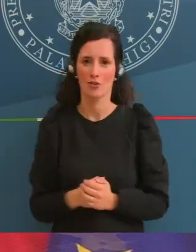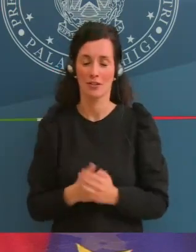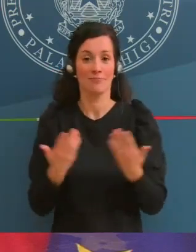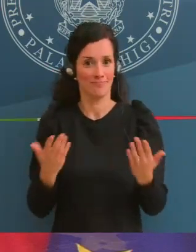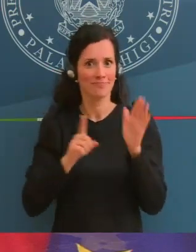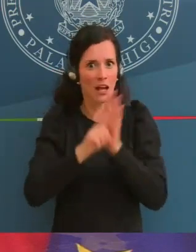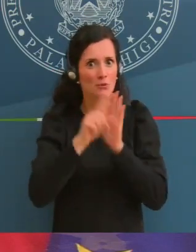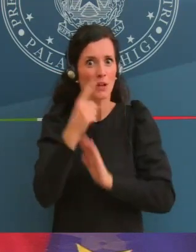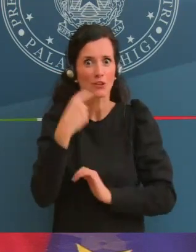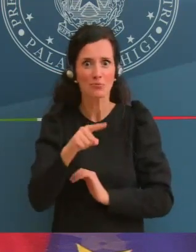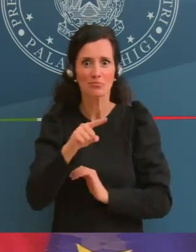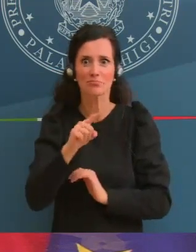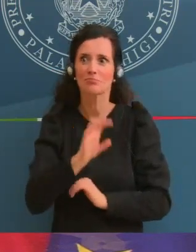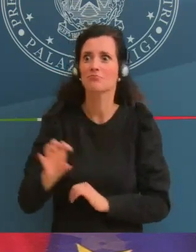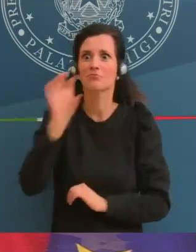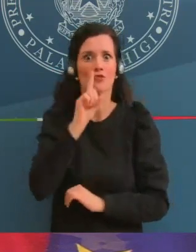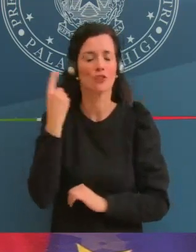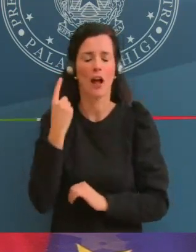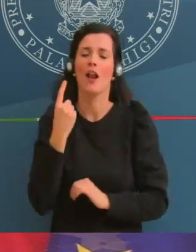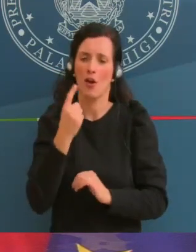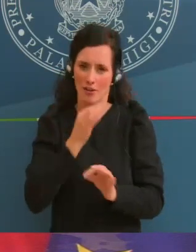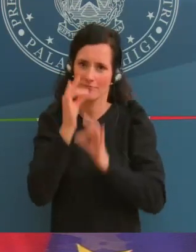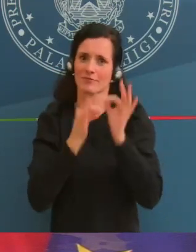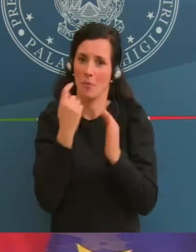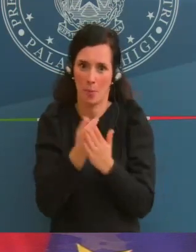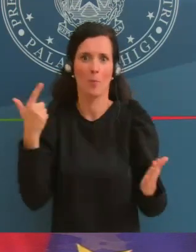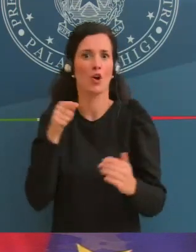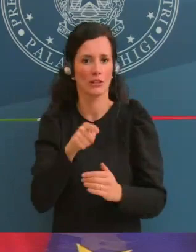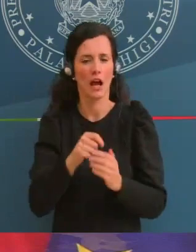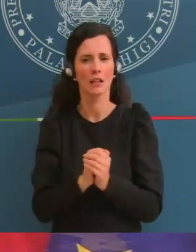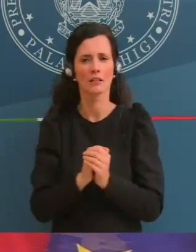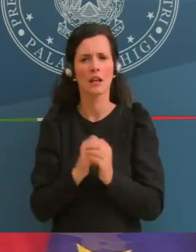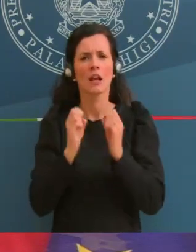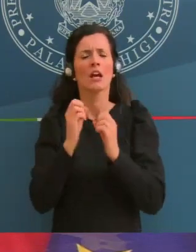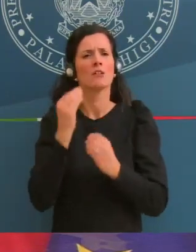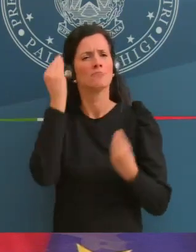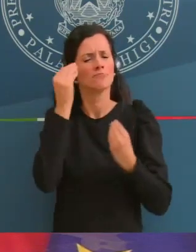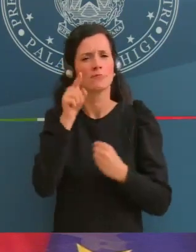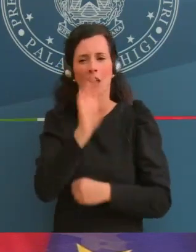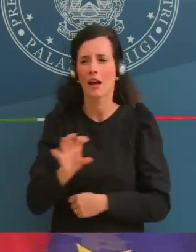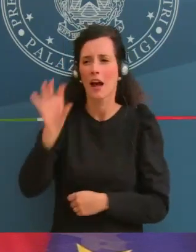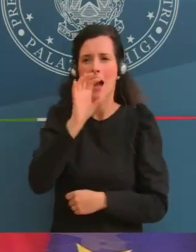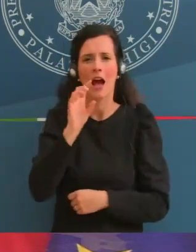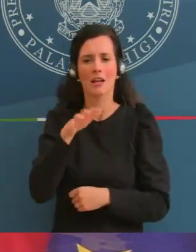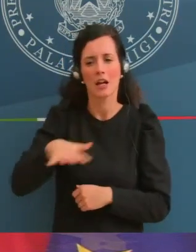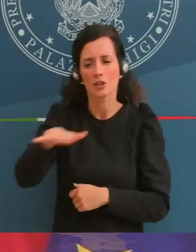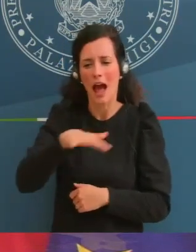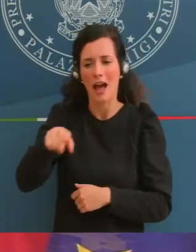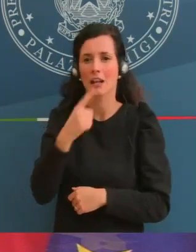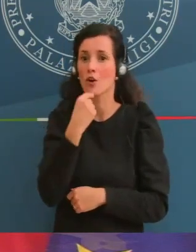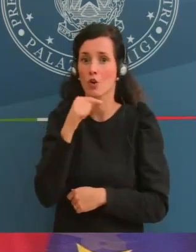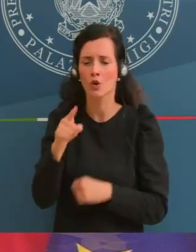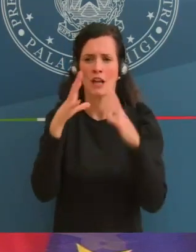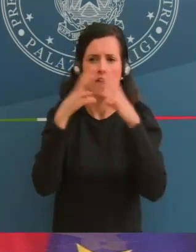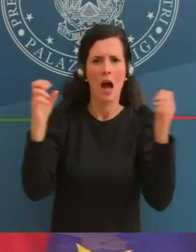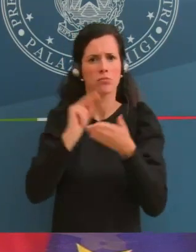sono aperti i nostri piccoli vanno nelle scuole primarie anche in prima media e quindi vanno regolarmente a scuola